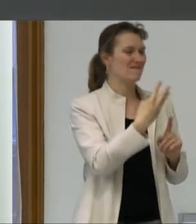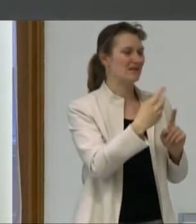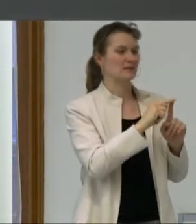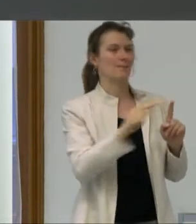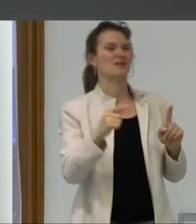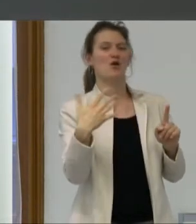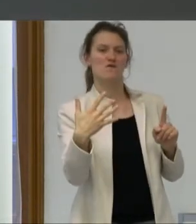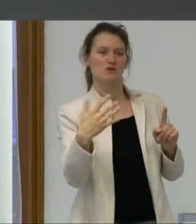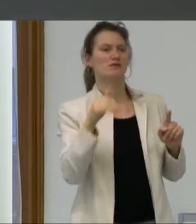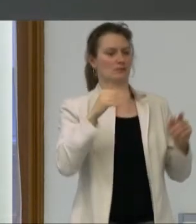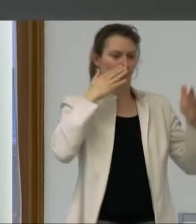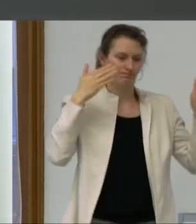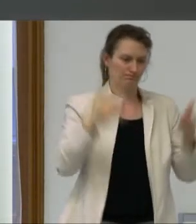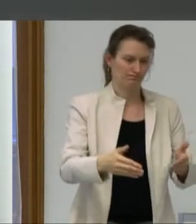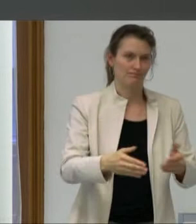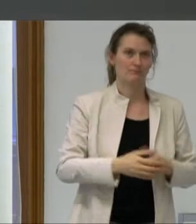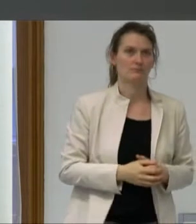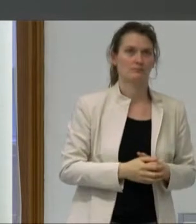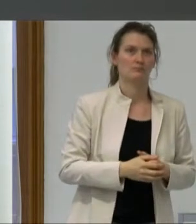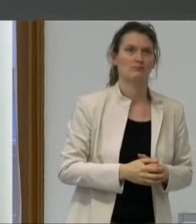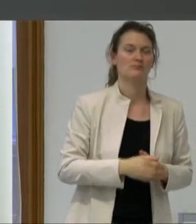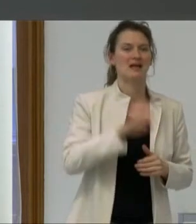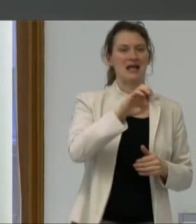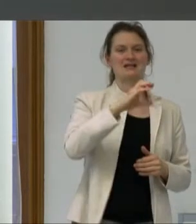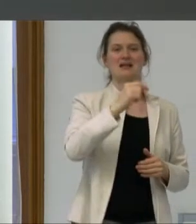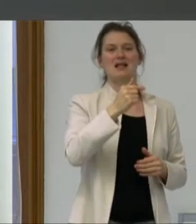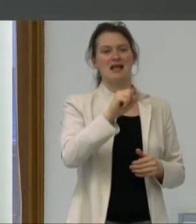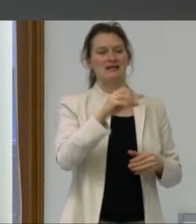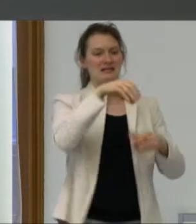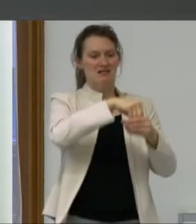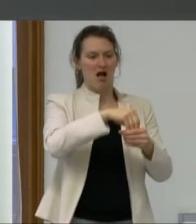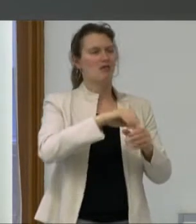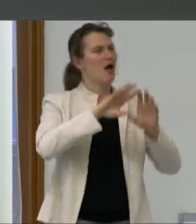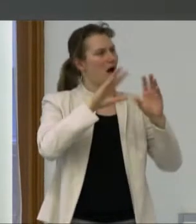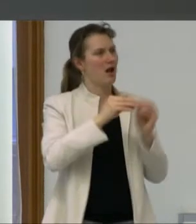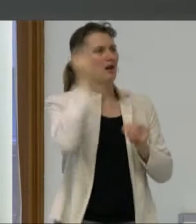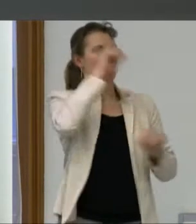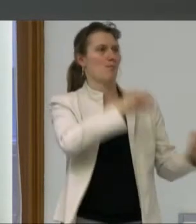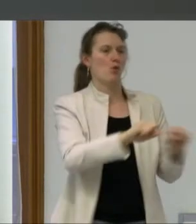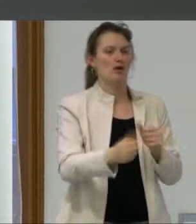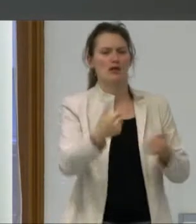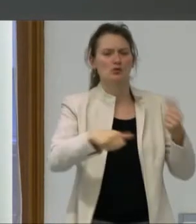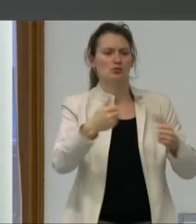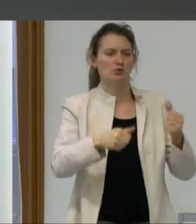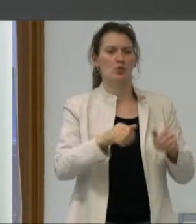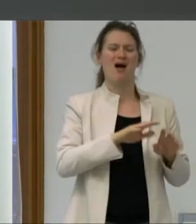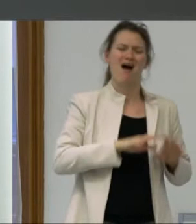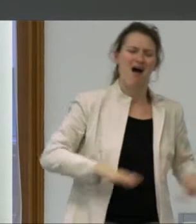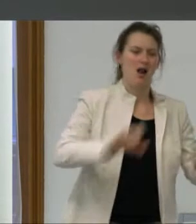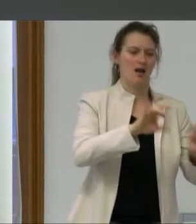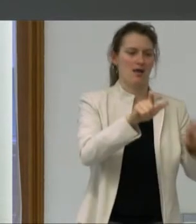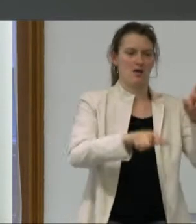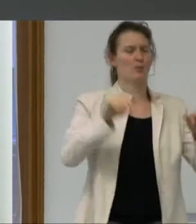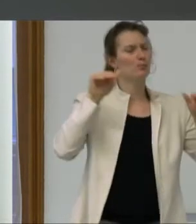50 ECDS. Und in diesem wären sozusagen alle Lernmöglichkeiten zu verankern, um für alle Lehrer die Grundlagen